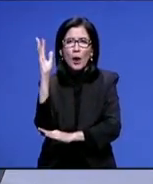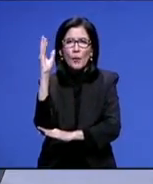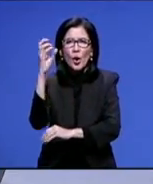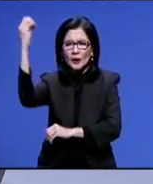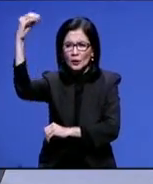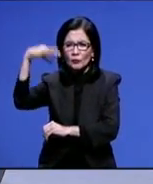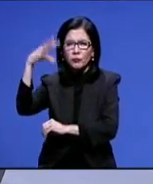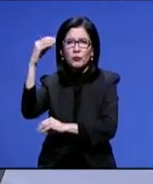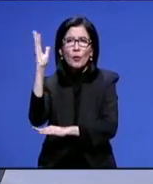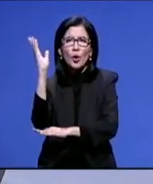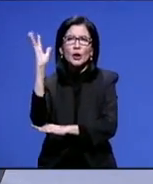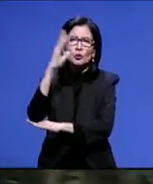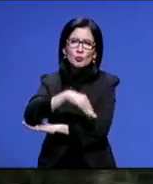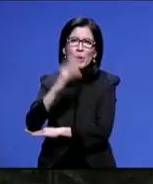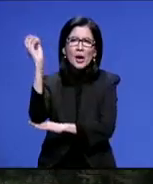pun tumbang.